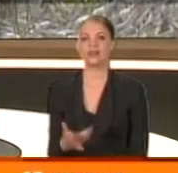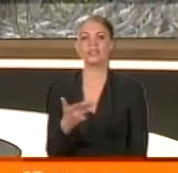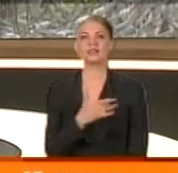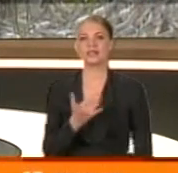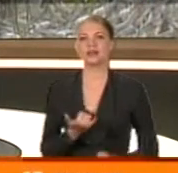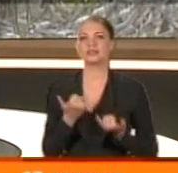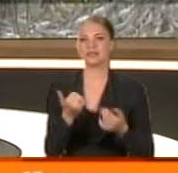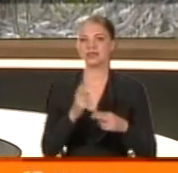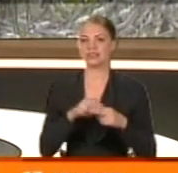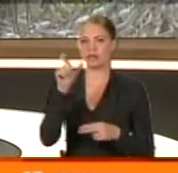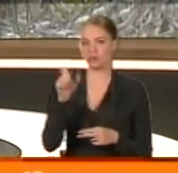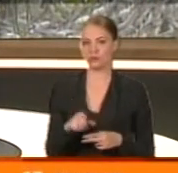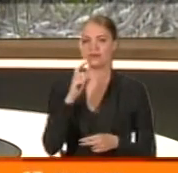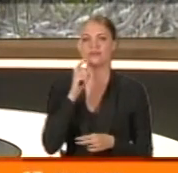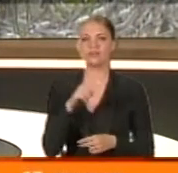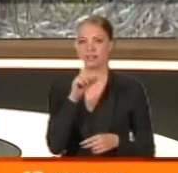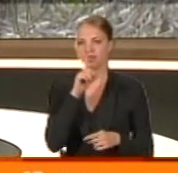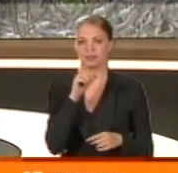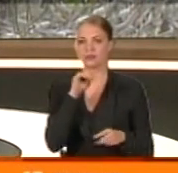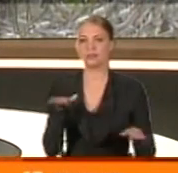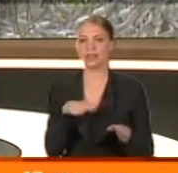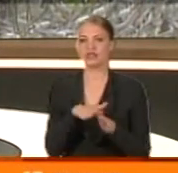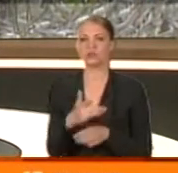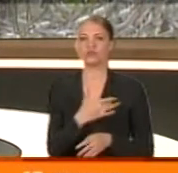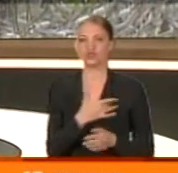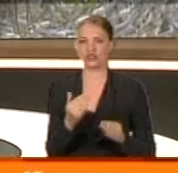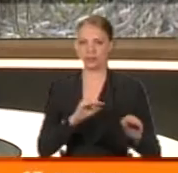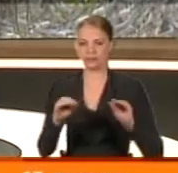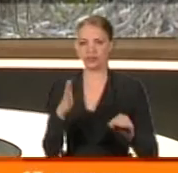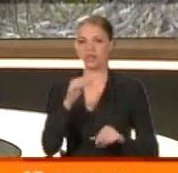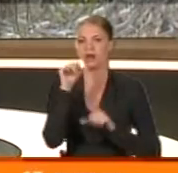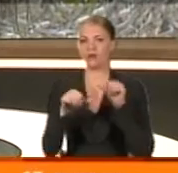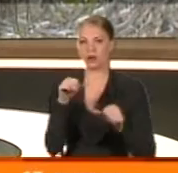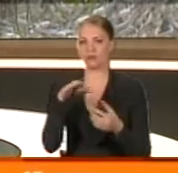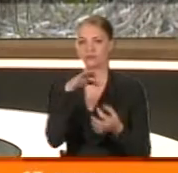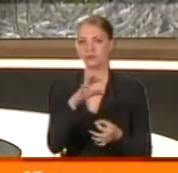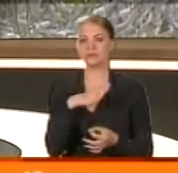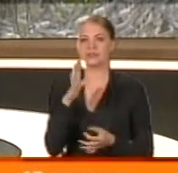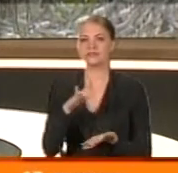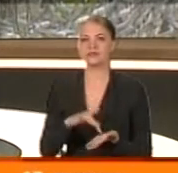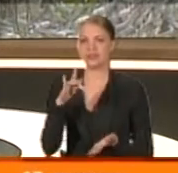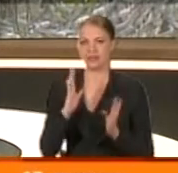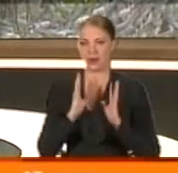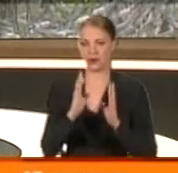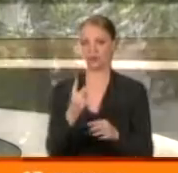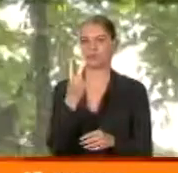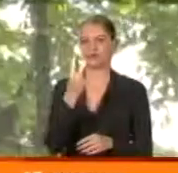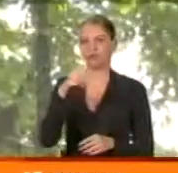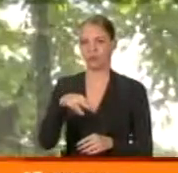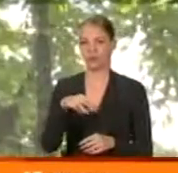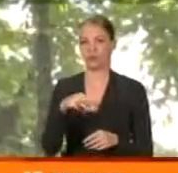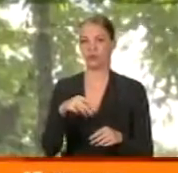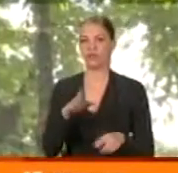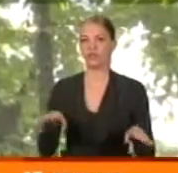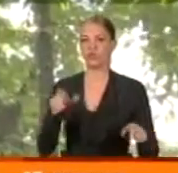Серце для залізної людини у Вінниці птахи сповнили життям інсталяцію, що роками приглашала центральну алею. Двометрову